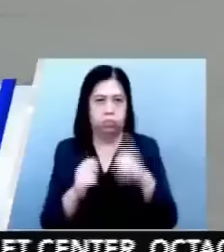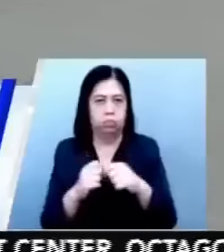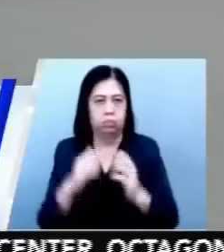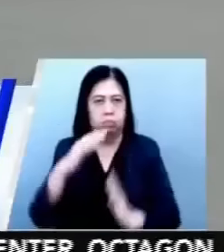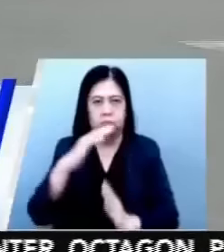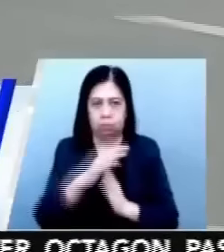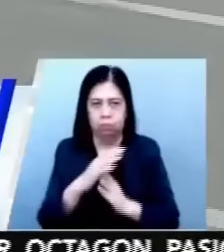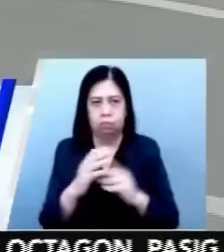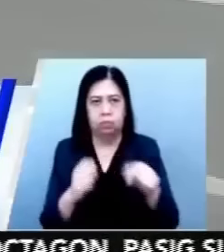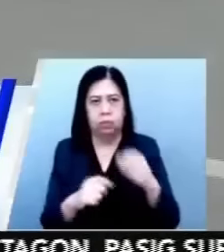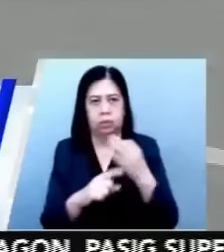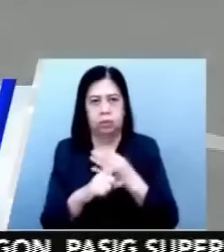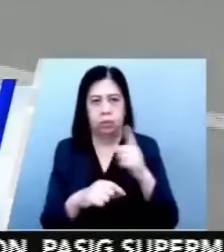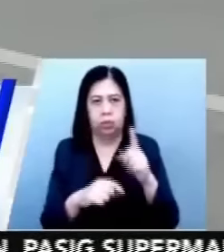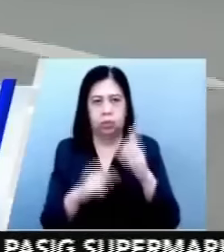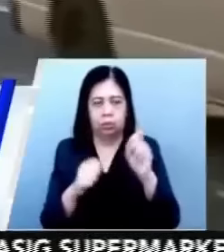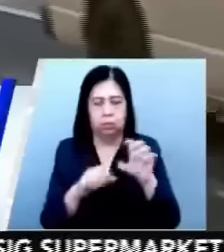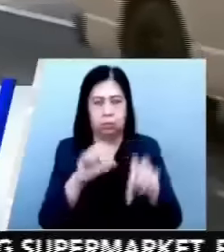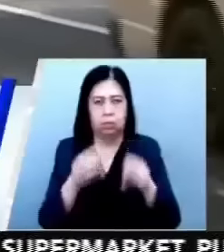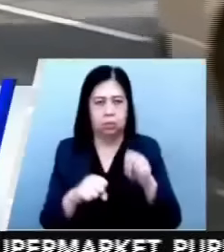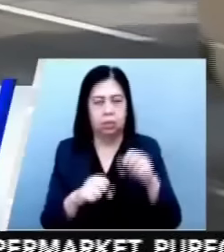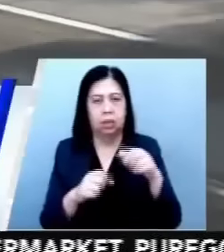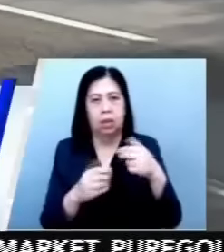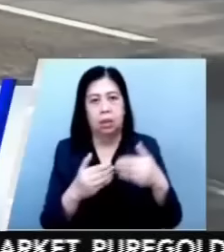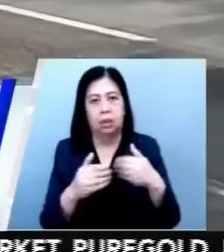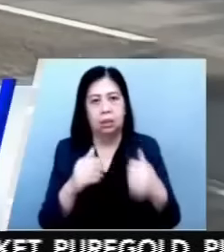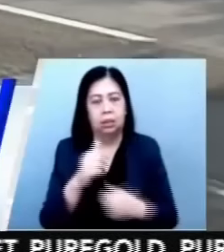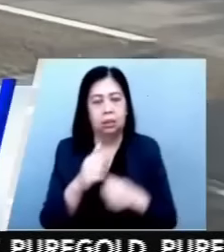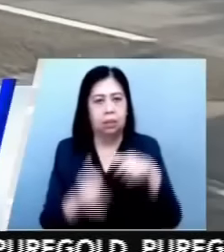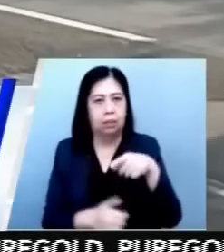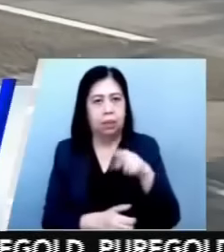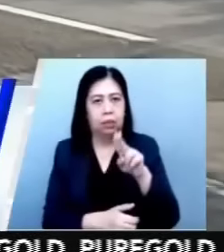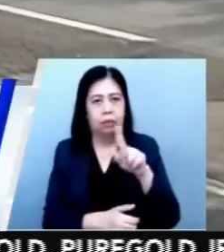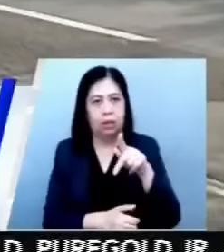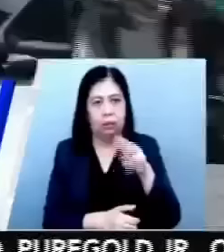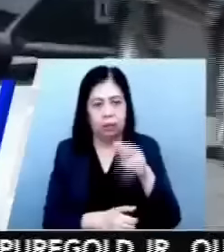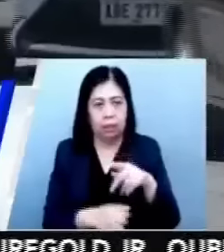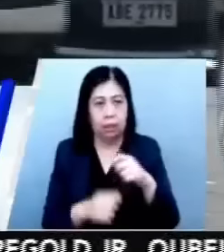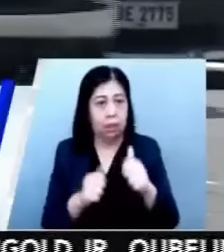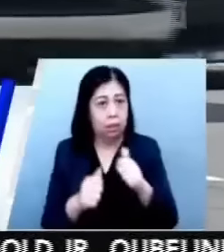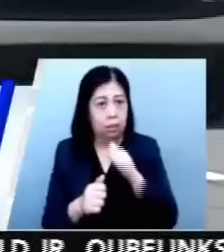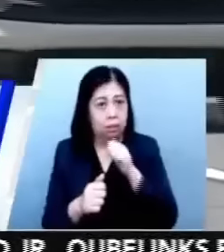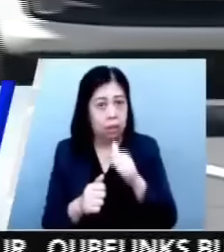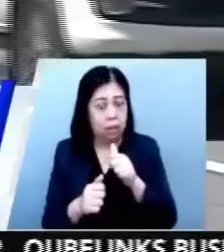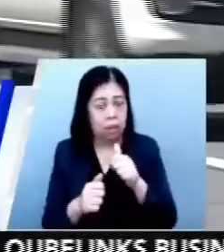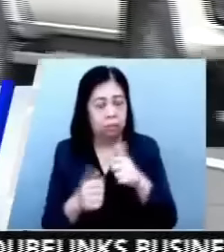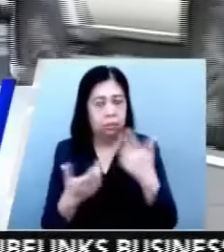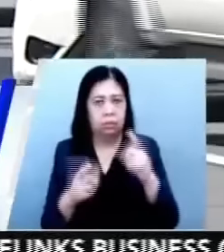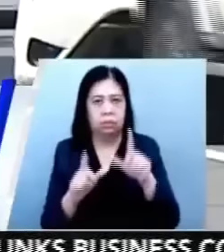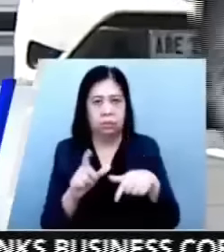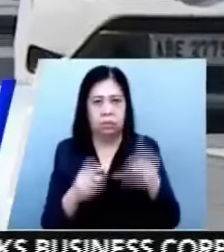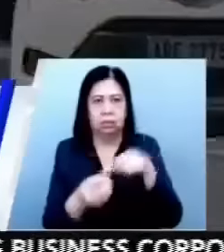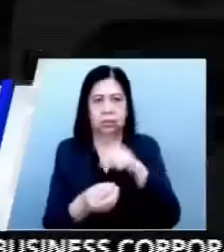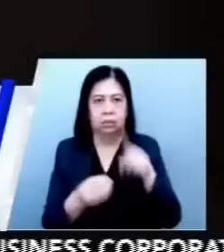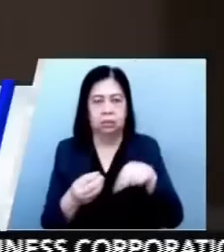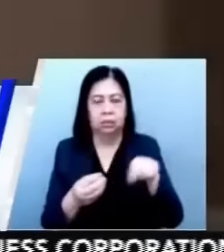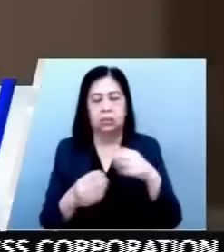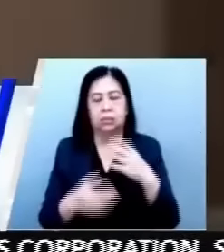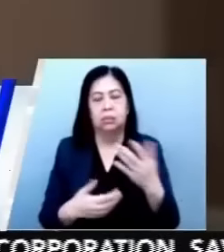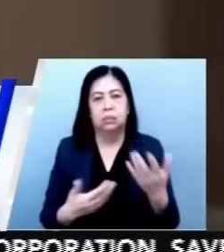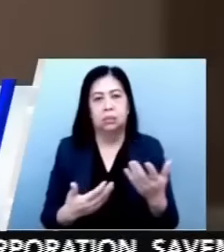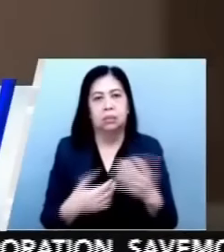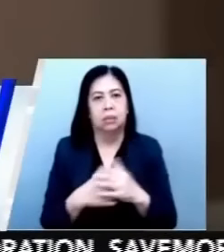ilalim ng PUV Modernization Program. Ang mga hindi nakaabot sa deadline ituturing na kolorum dahil kakanselahin na ang kanilang prangkisa.